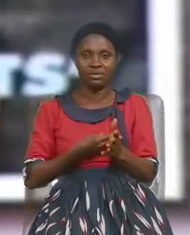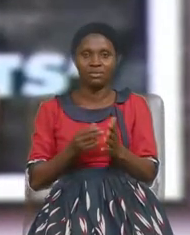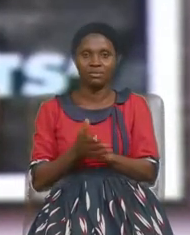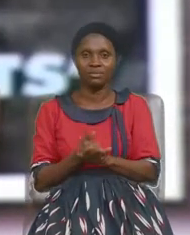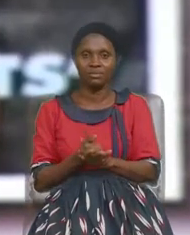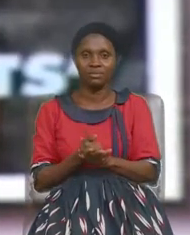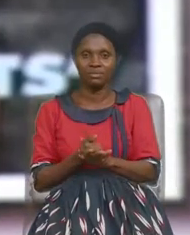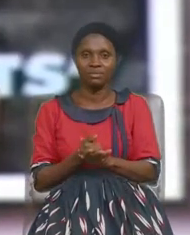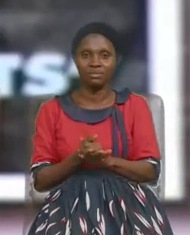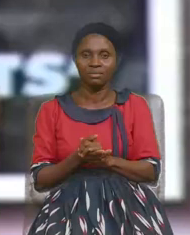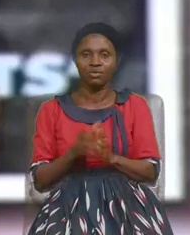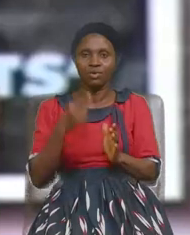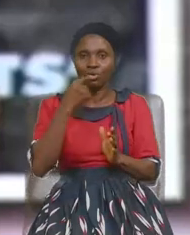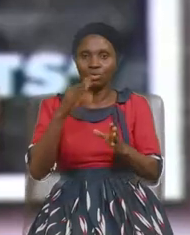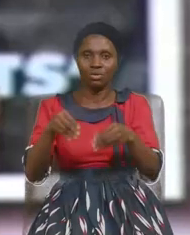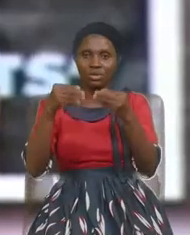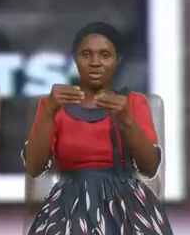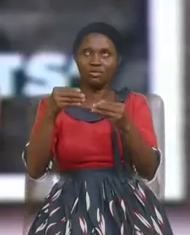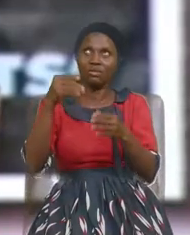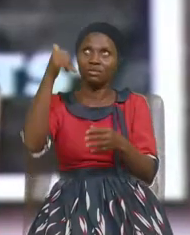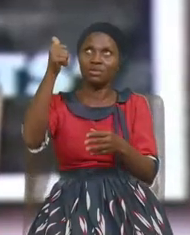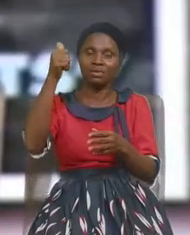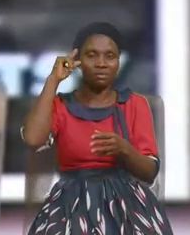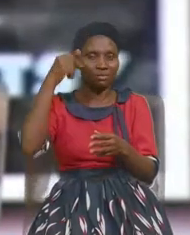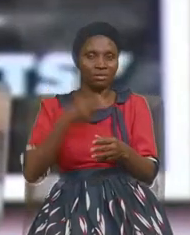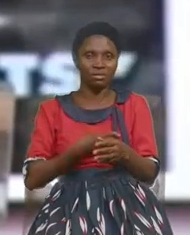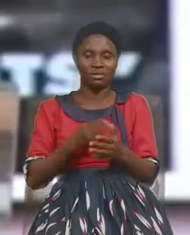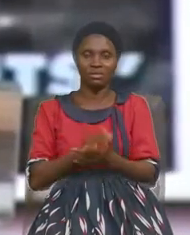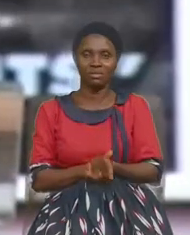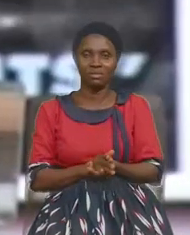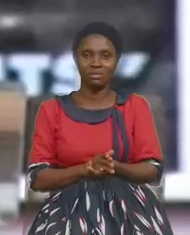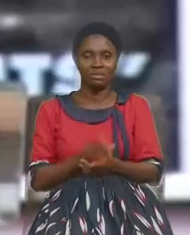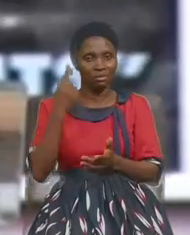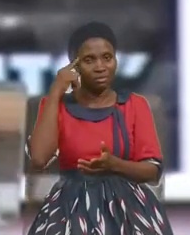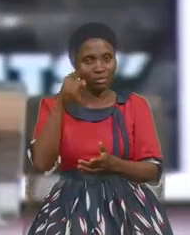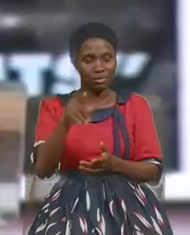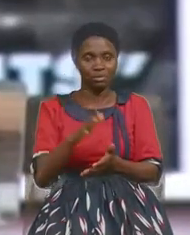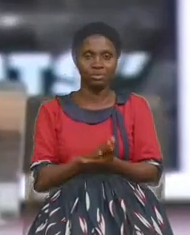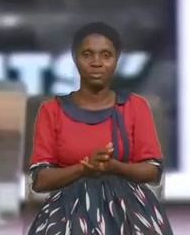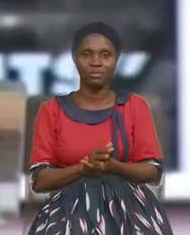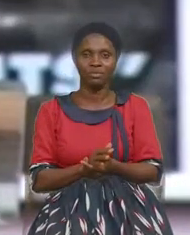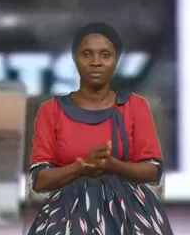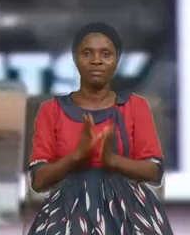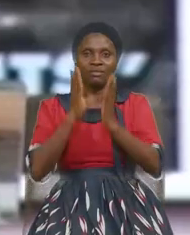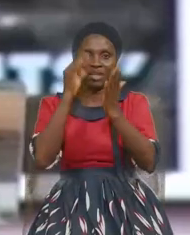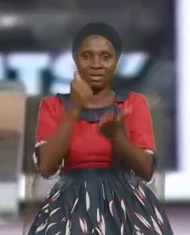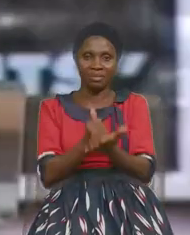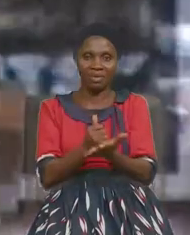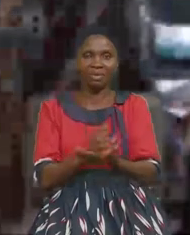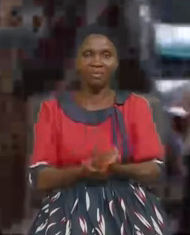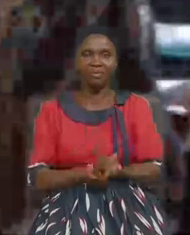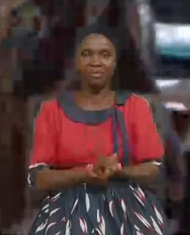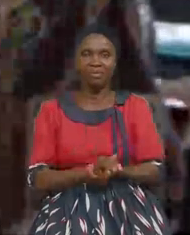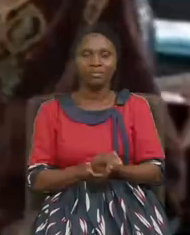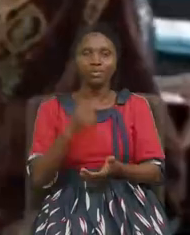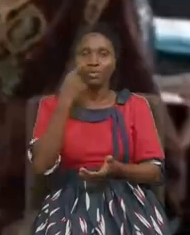Qui s'est donné lui-même pour toi. Donnez-moi un bon amen. Qui s'est donné